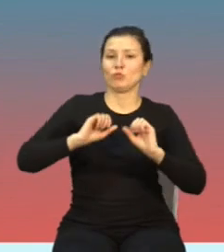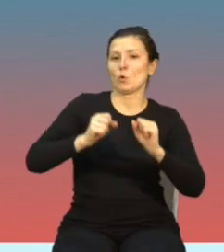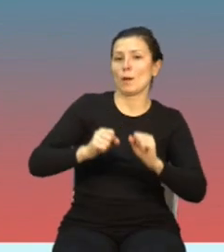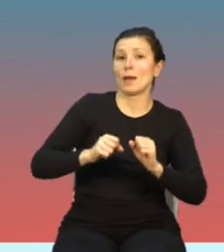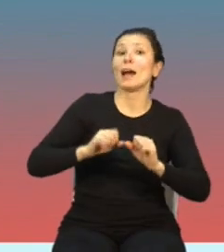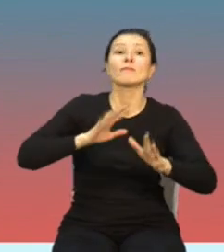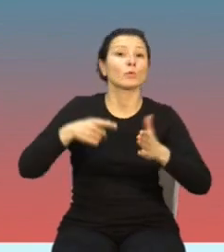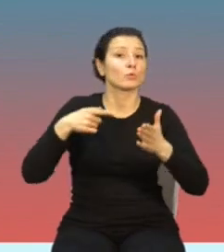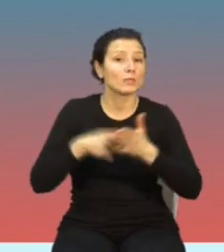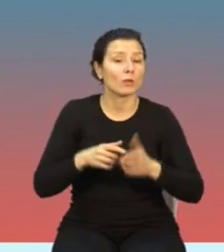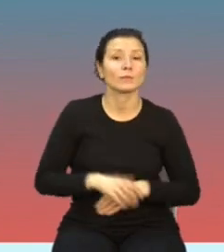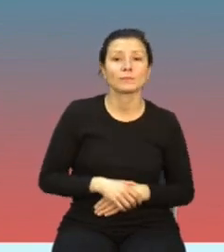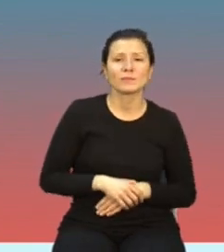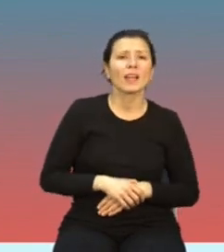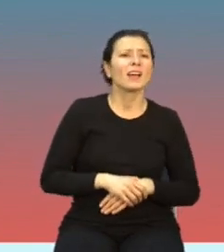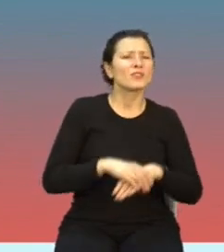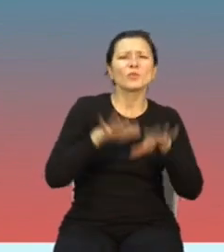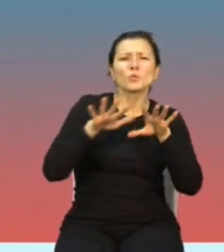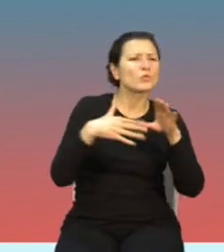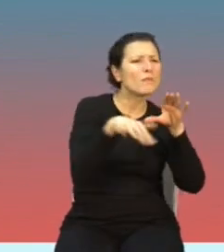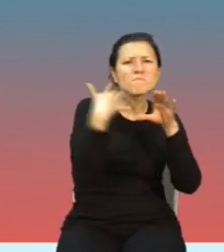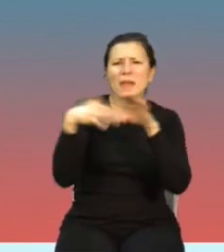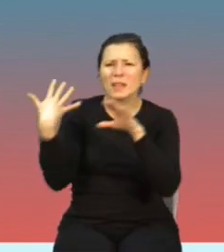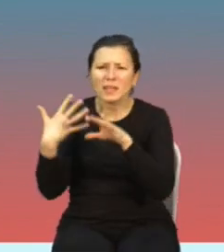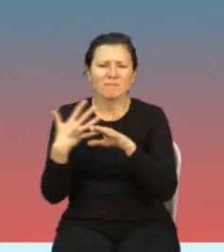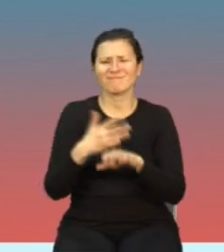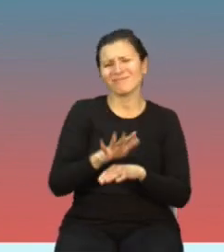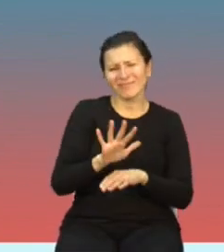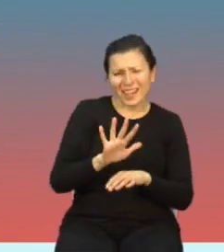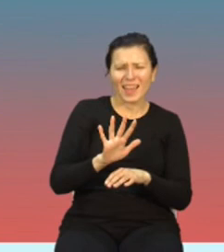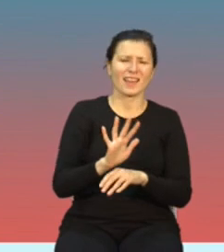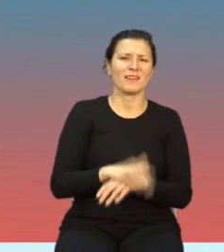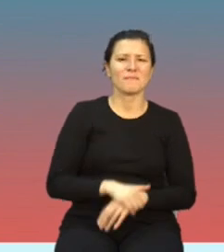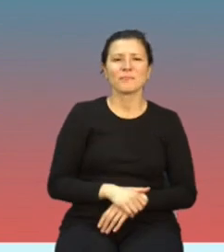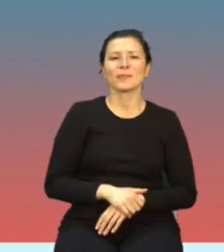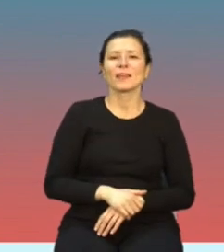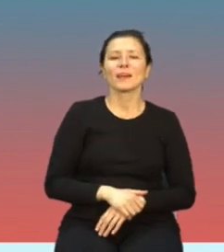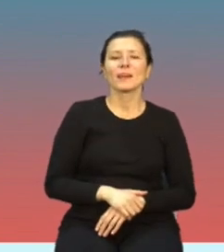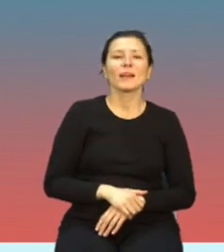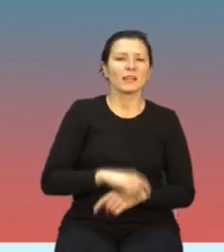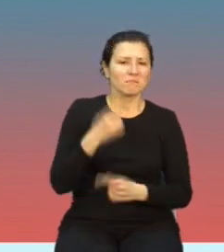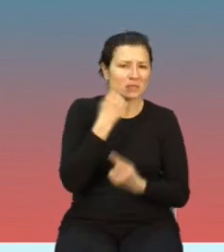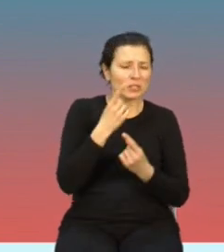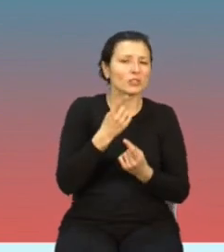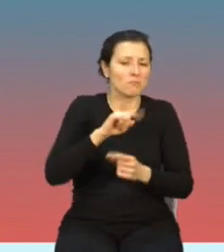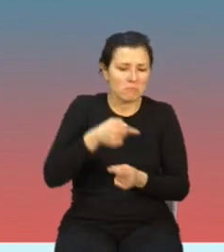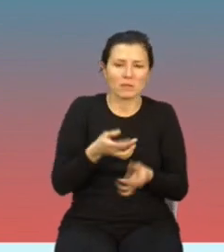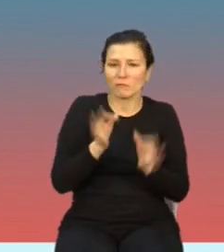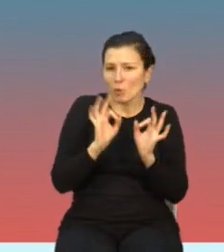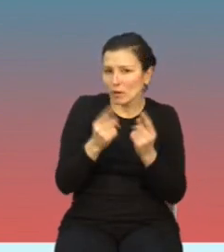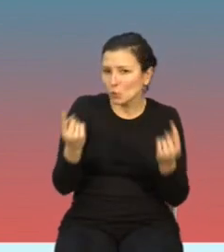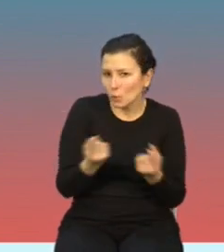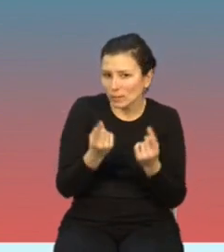Otrzymujemy maile, owszem, ale nie na wielką skalę i naszym zdaniem chyba jesteśmy na dobrej drodze i chyba